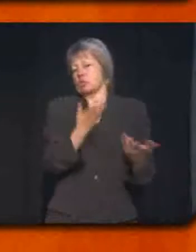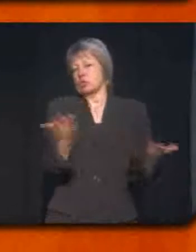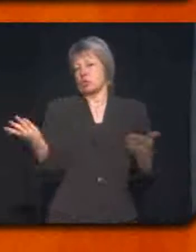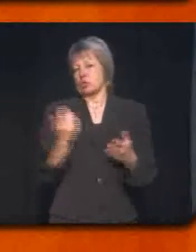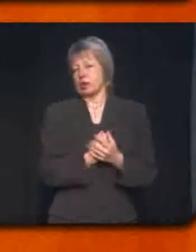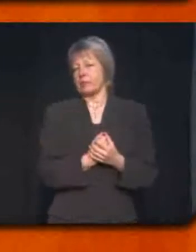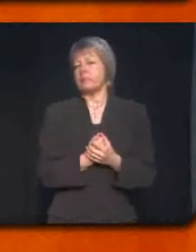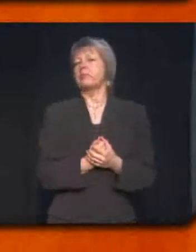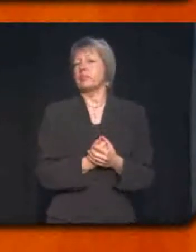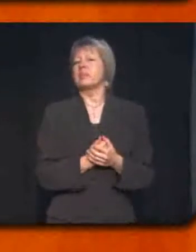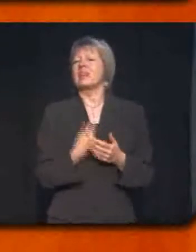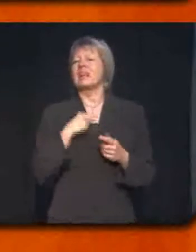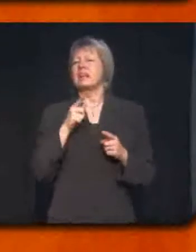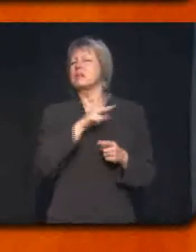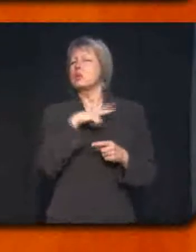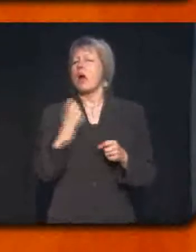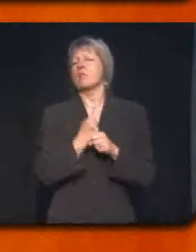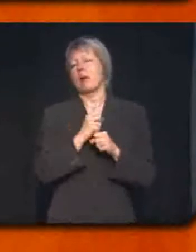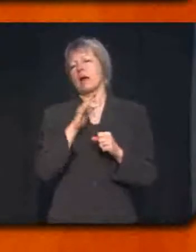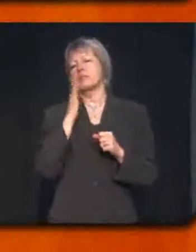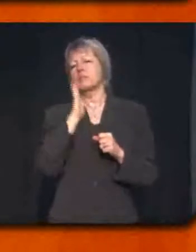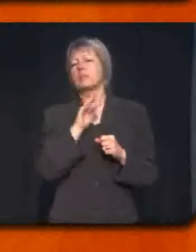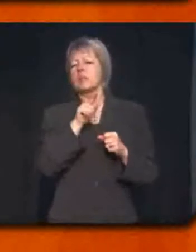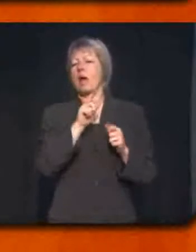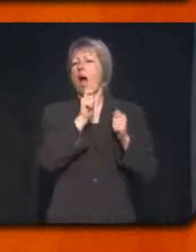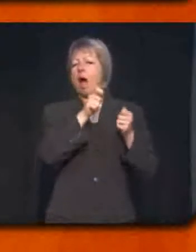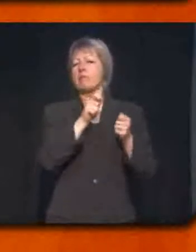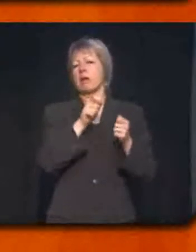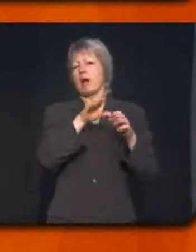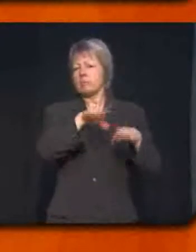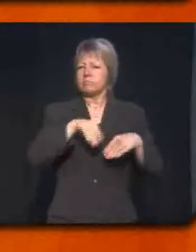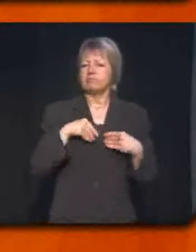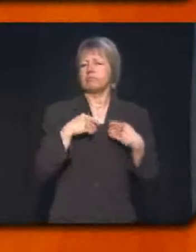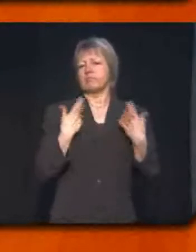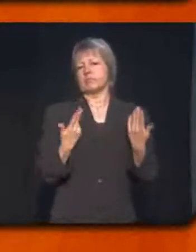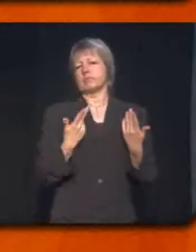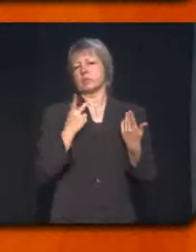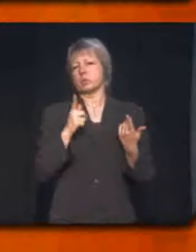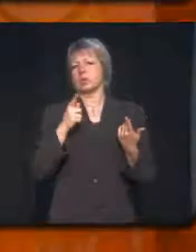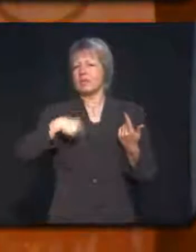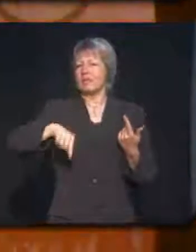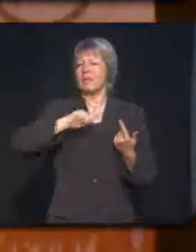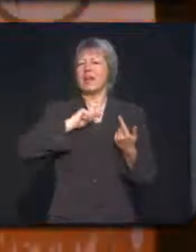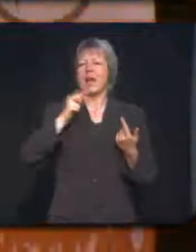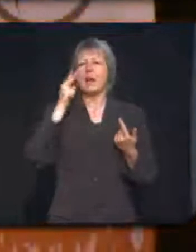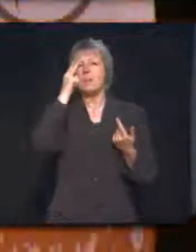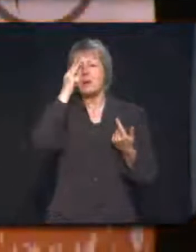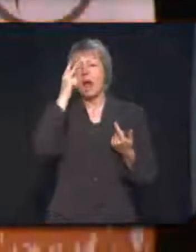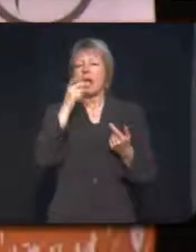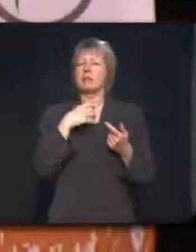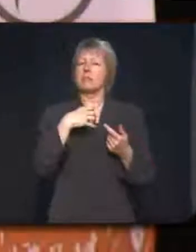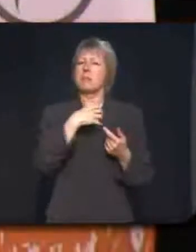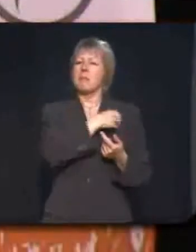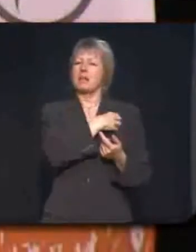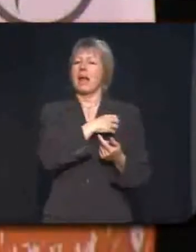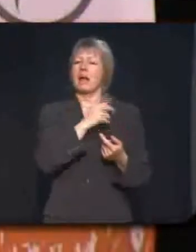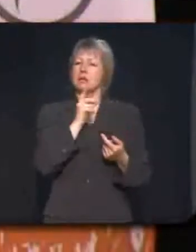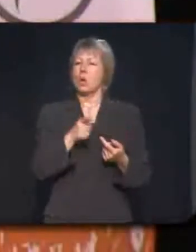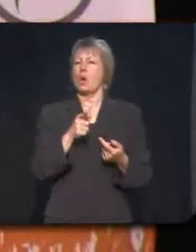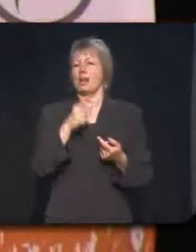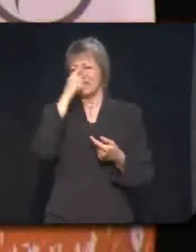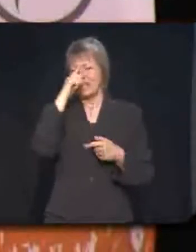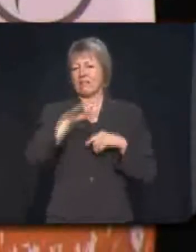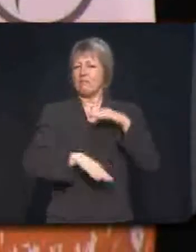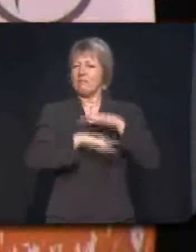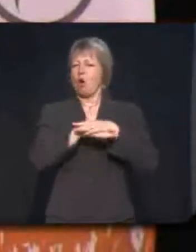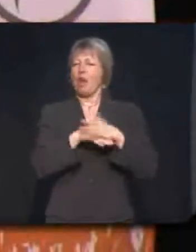ich will nicht lange reden bitte nimmt den Antrag an und setzt sorgt dafür dass wir uns als piranpartei für eine sinnvolle Änderung von einem politischen